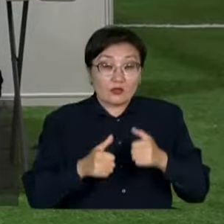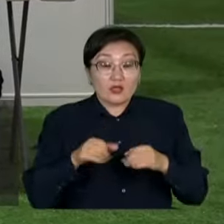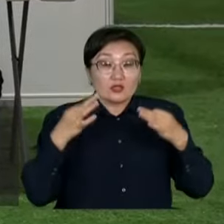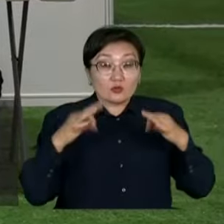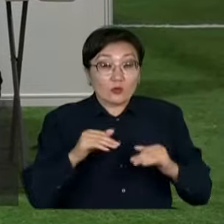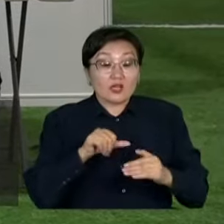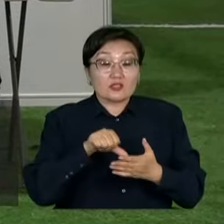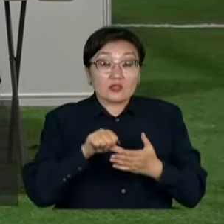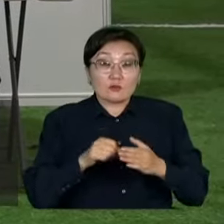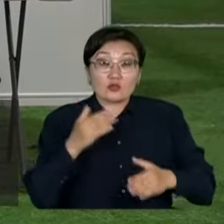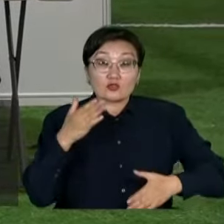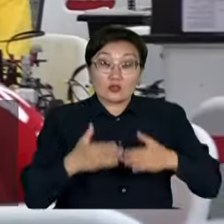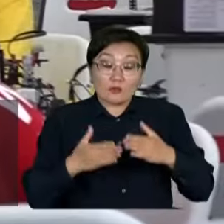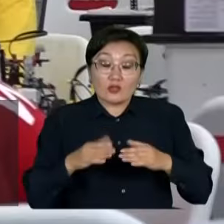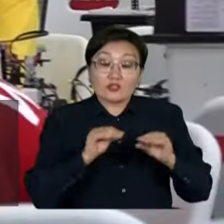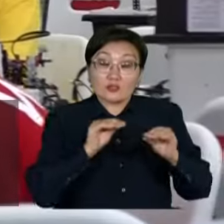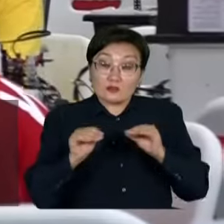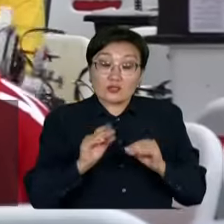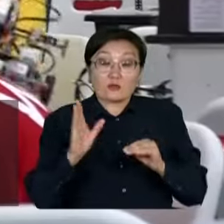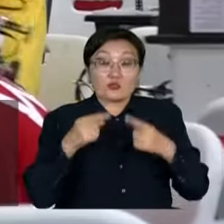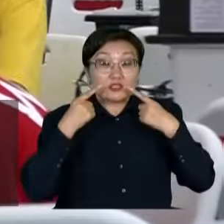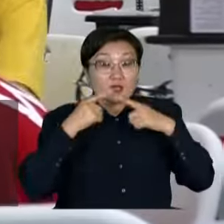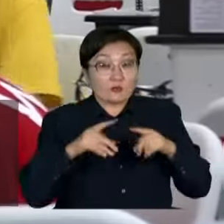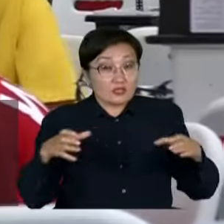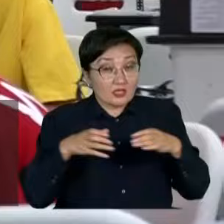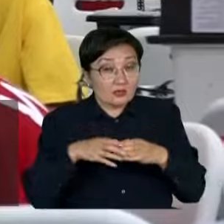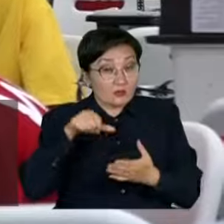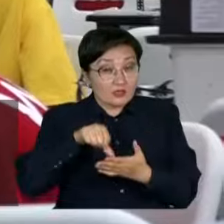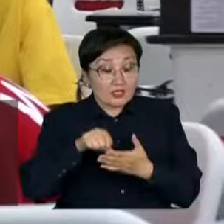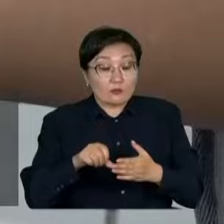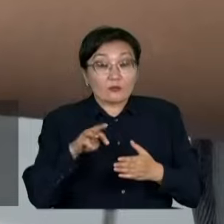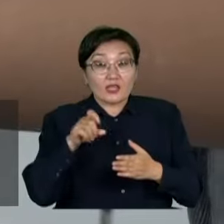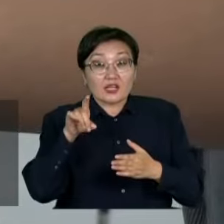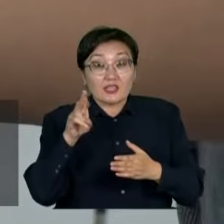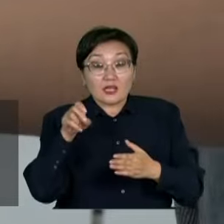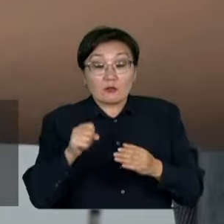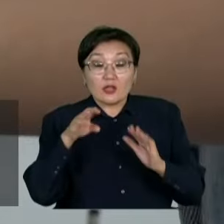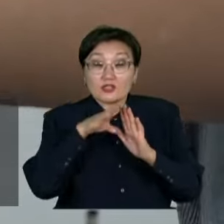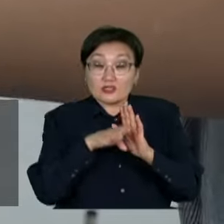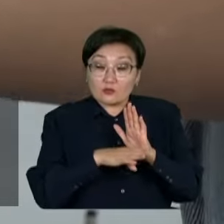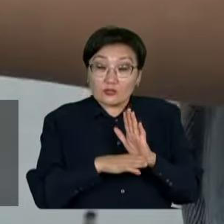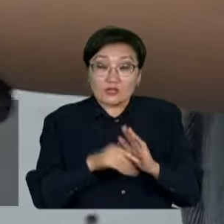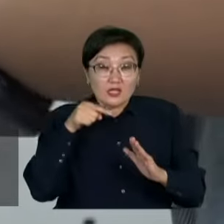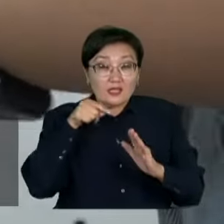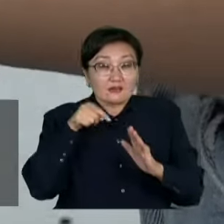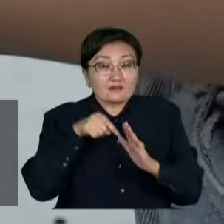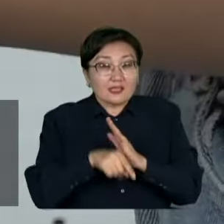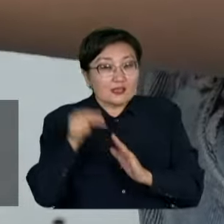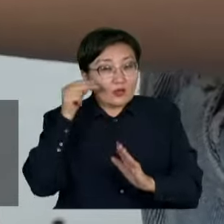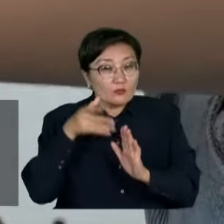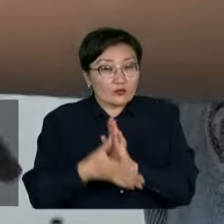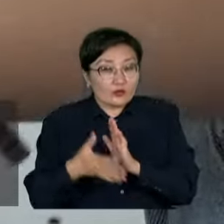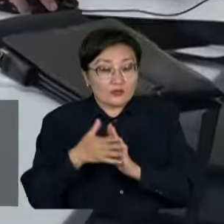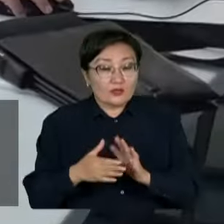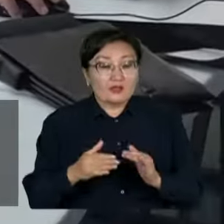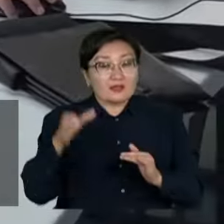түрде қатыса алатын роботтарды жинаса, болашақ инженерлер санатында қатысушылар механика мен бағдарламалау бойынша терең білімді талап ететін инженерлік